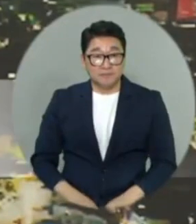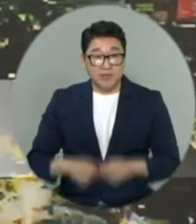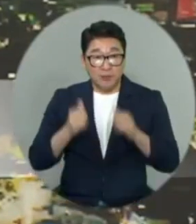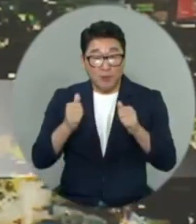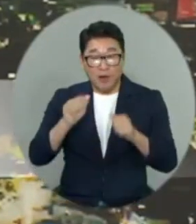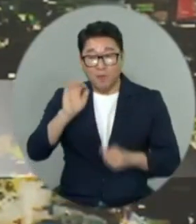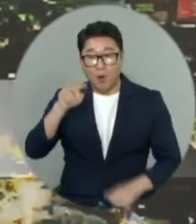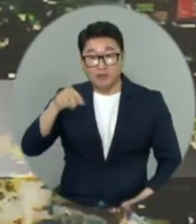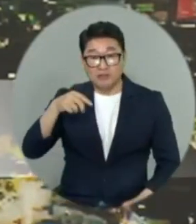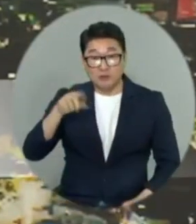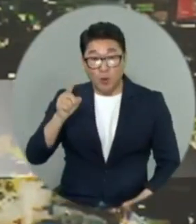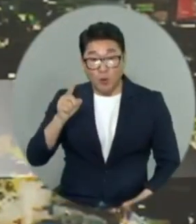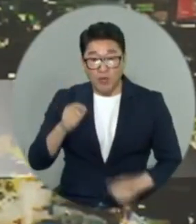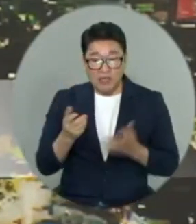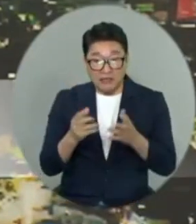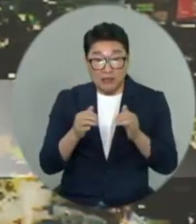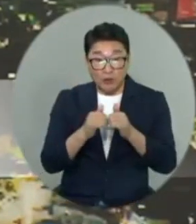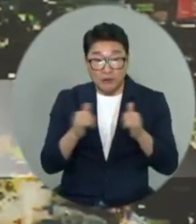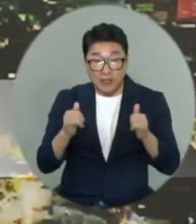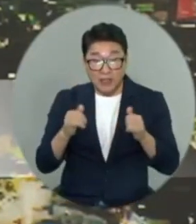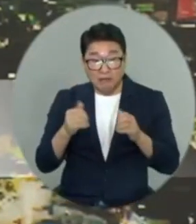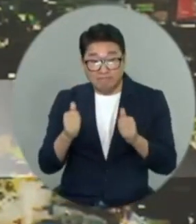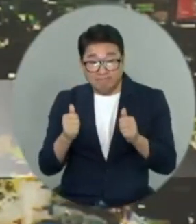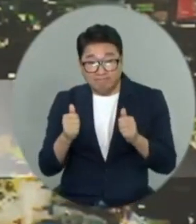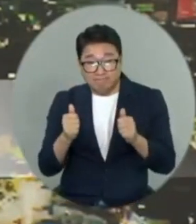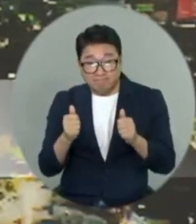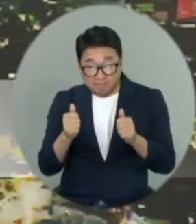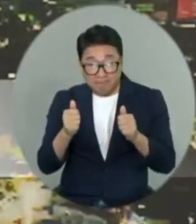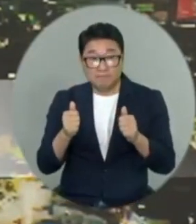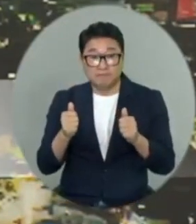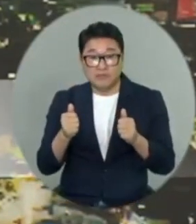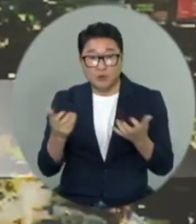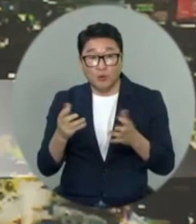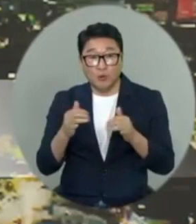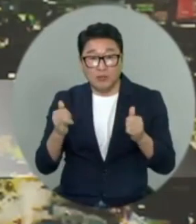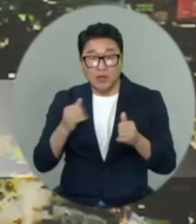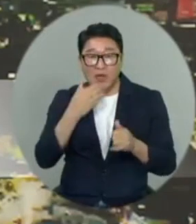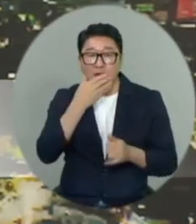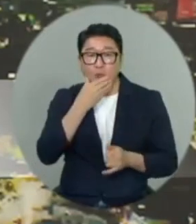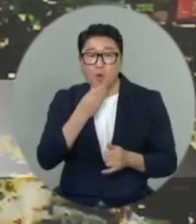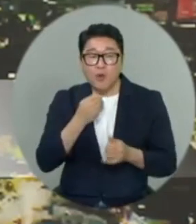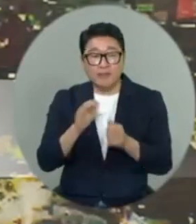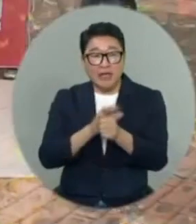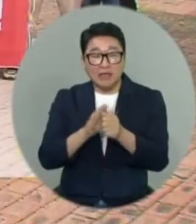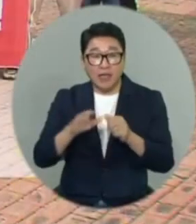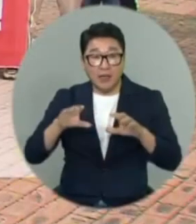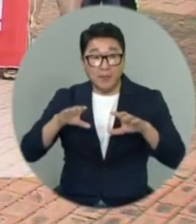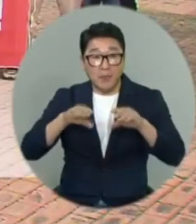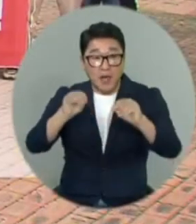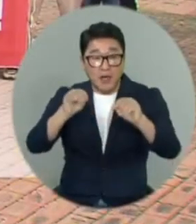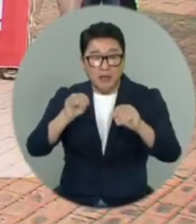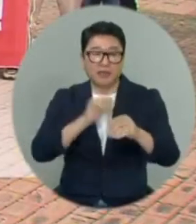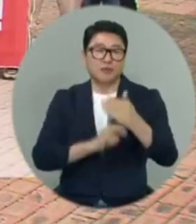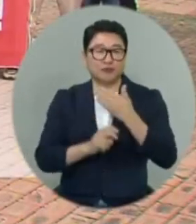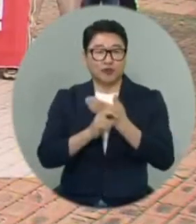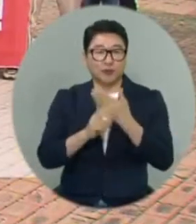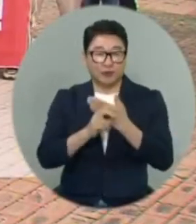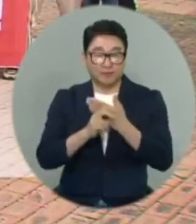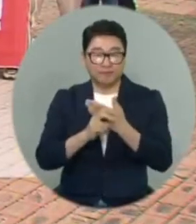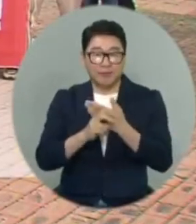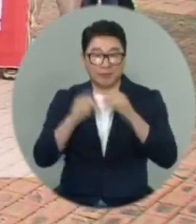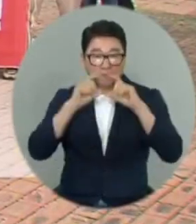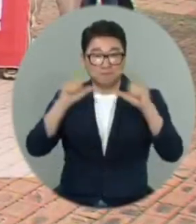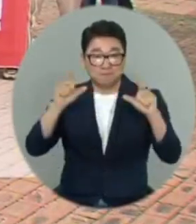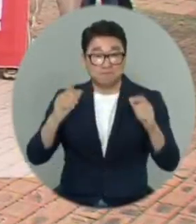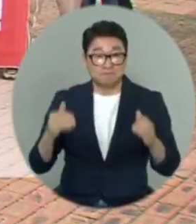법원이 포스코가 근로자 지위 확인 소송 중인 협력사 노동자들에게 복지 혜택 지원을 중단한 것은 위법하다고